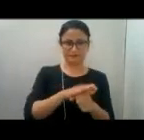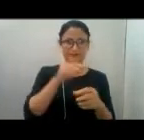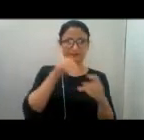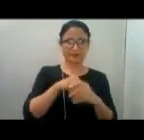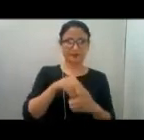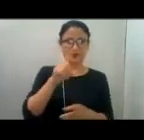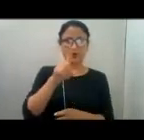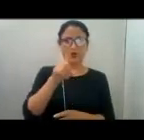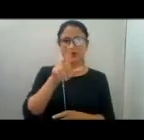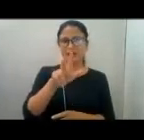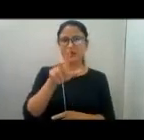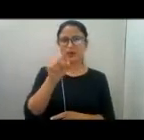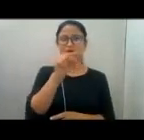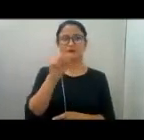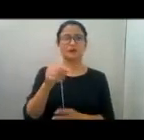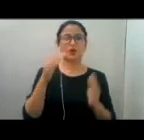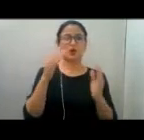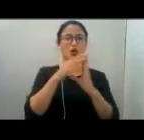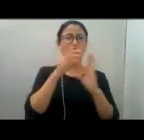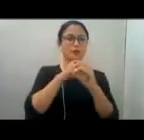18%भन्दा अलिकति बढी चाहिँ हाउसवाइफ हुनुहुन्छ.